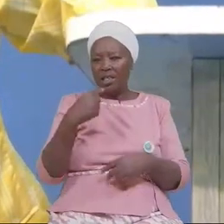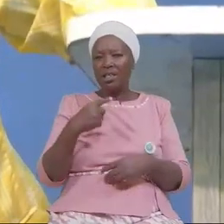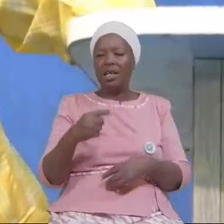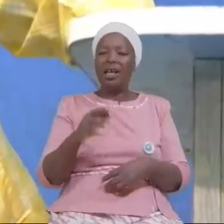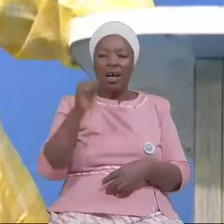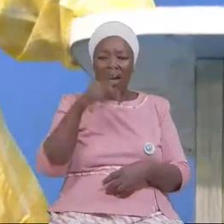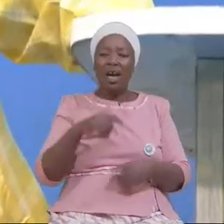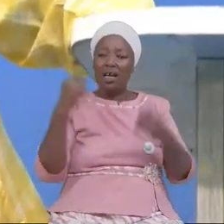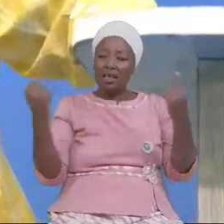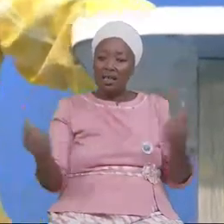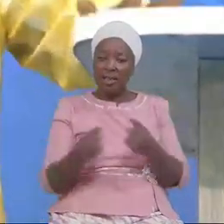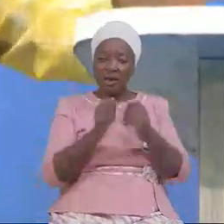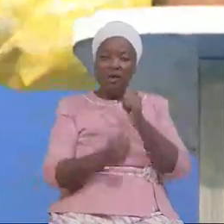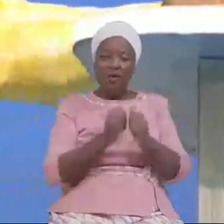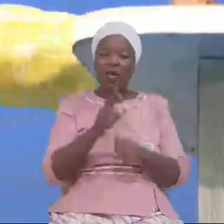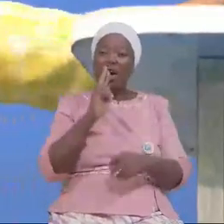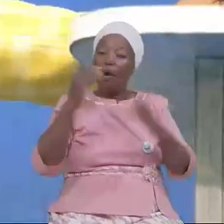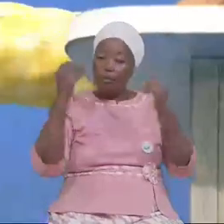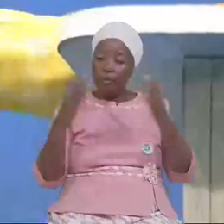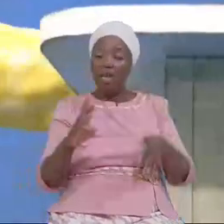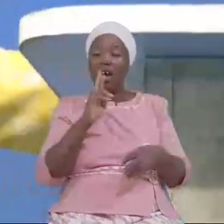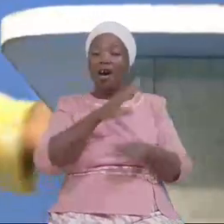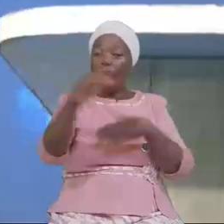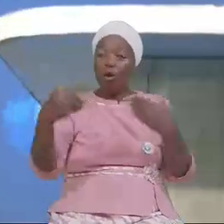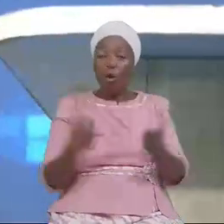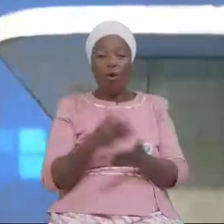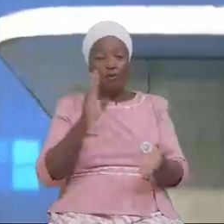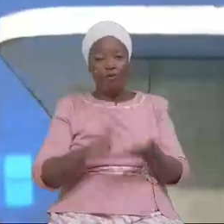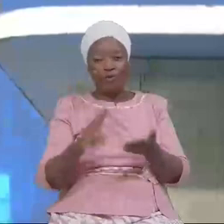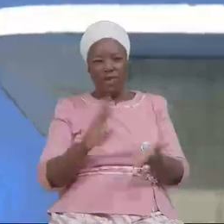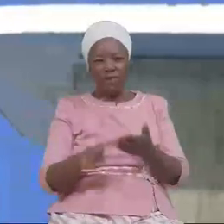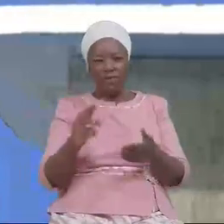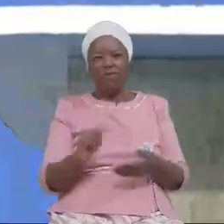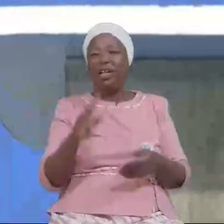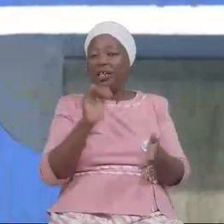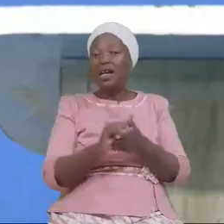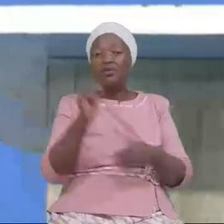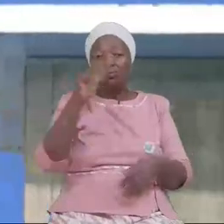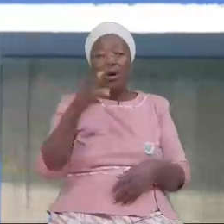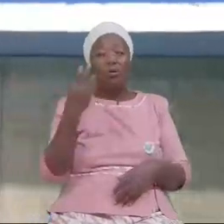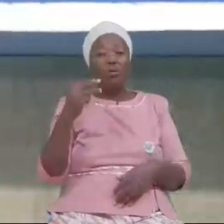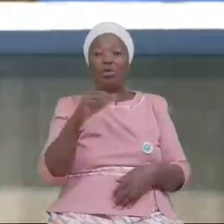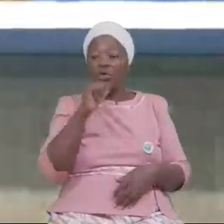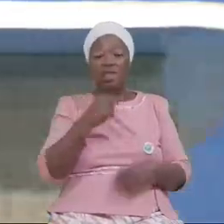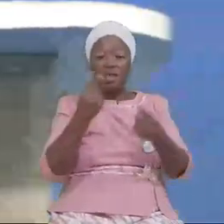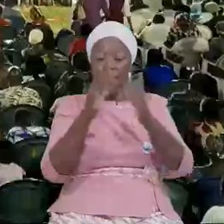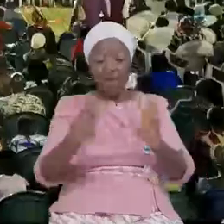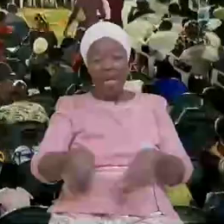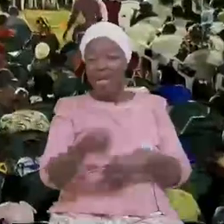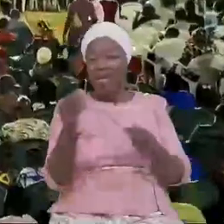ses péchés qui sont nombreux ont été pardonnés. Cette femme-là